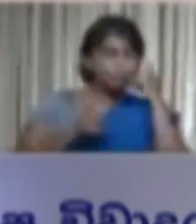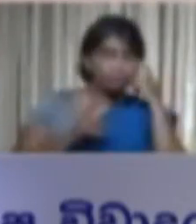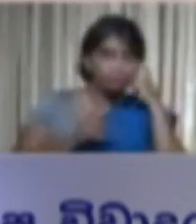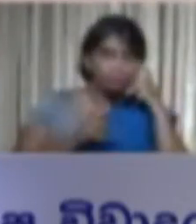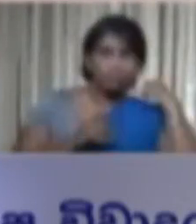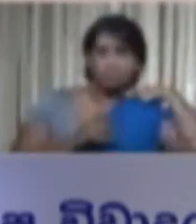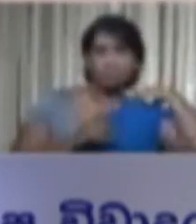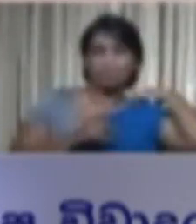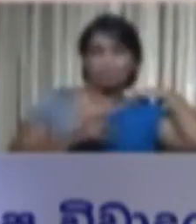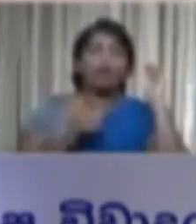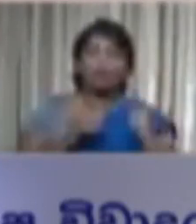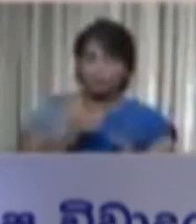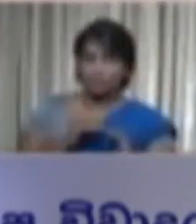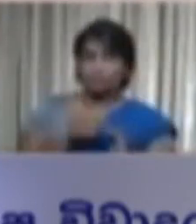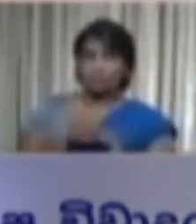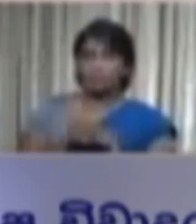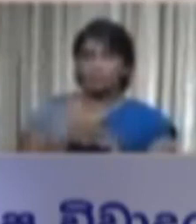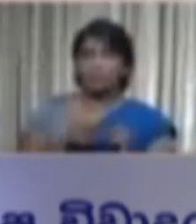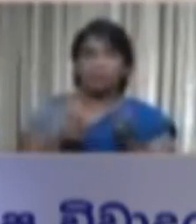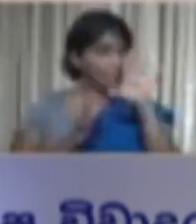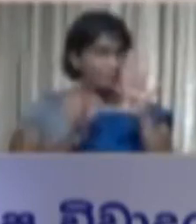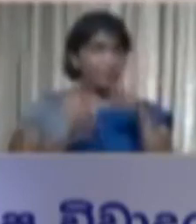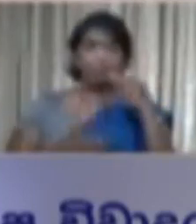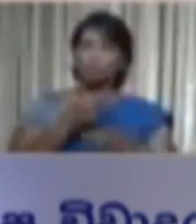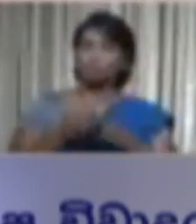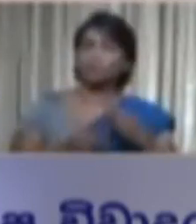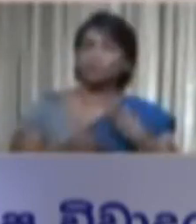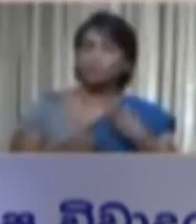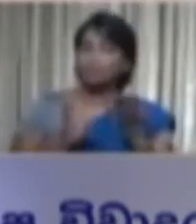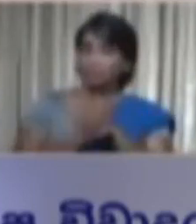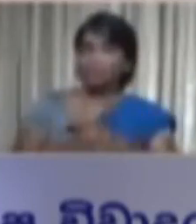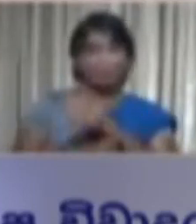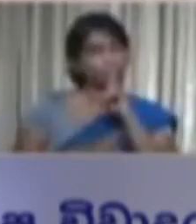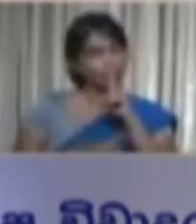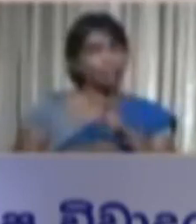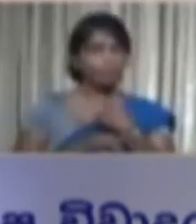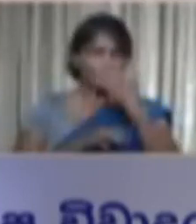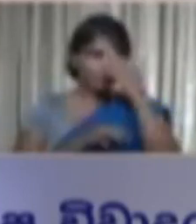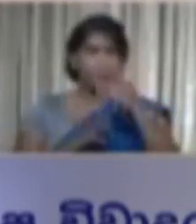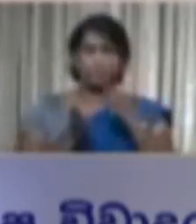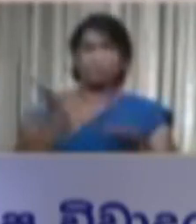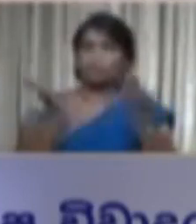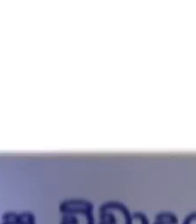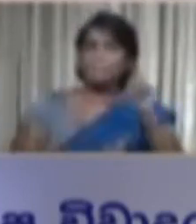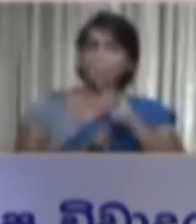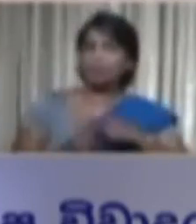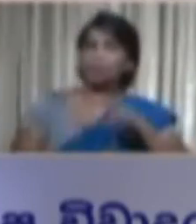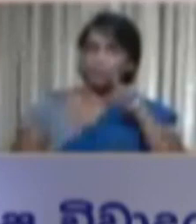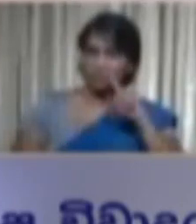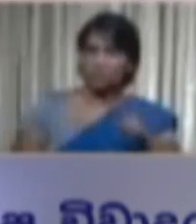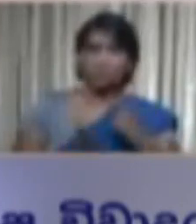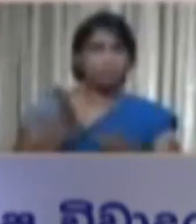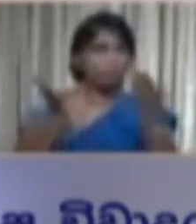මොකද්ද ඒ ටෙන්ඩර් එකේ ආපු මිල ගණන් කොහොමද දන්නේ ටෙන්ඩර් එකේ මිල ගණන් එයා දැන් අපි එදත් මෙතන කිව්වා කරුණාකරලා මේ ගිවිසුම් පාර්ලිමේන්තුවේ ඉදිරිපත් කරන්න කියලා මේ